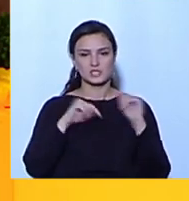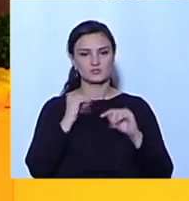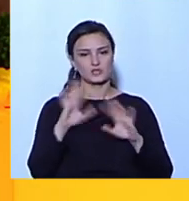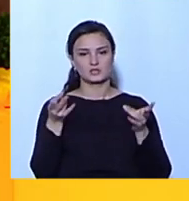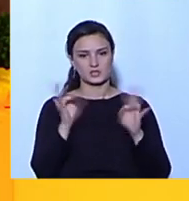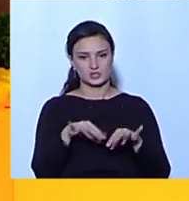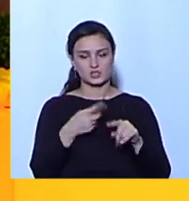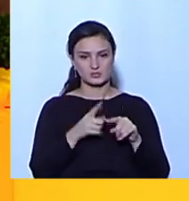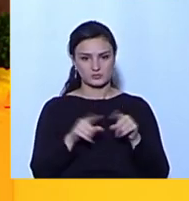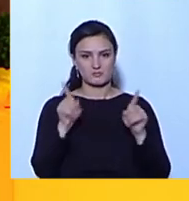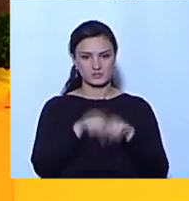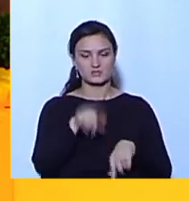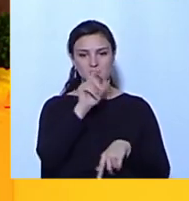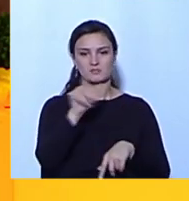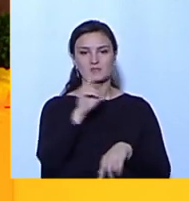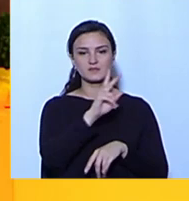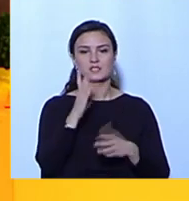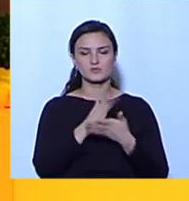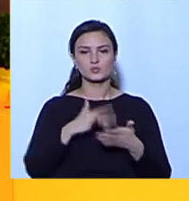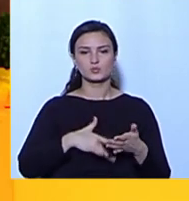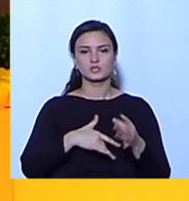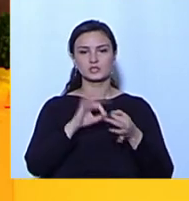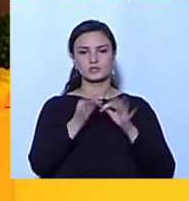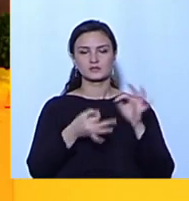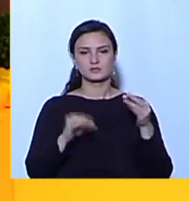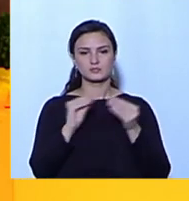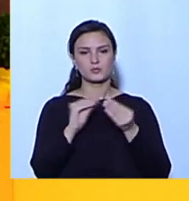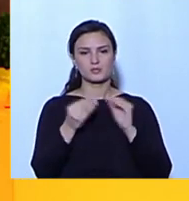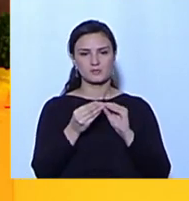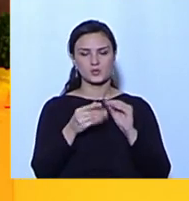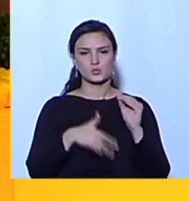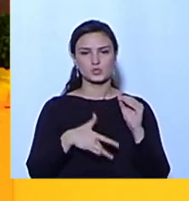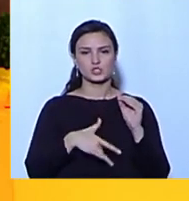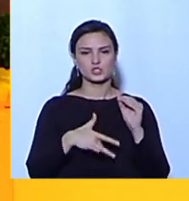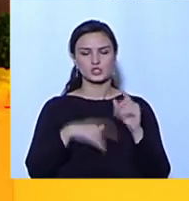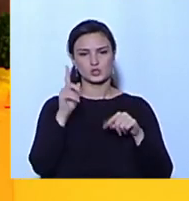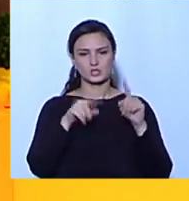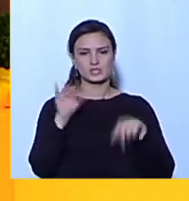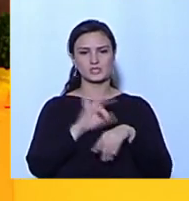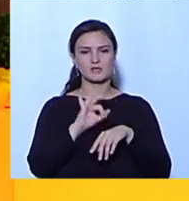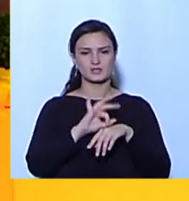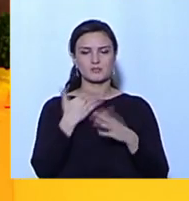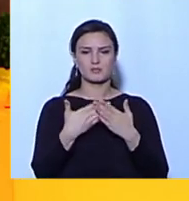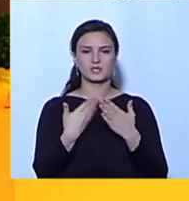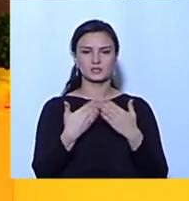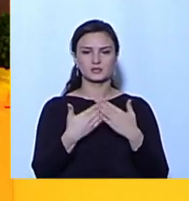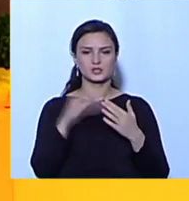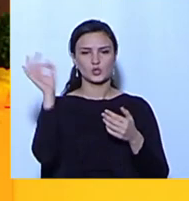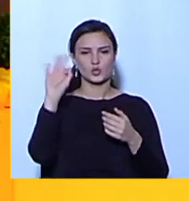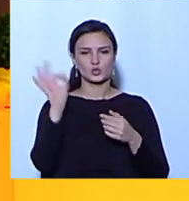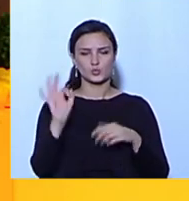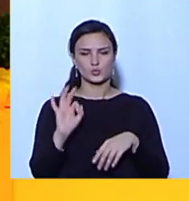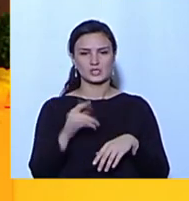ორგანიზმში. აგრეთვე ყველა იმ ადამიანს, ვისაც აქვს კუჭლატკლავის ტრაქტის, განსაკუთრებით კუჭის ზოგიერთი დაავადება, მათ შორის